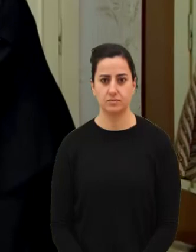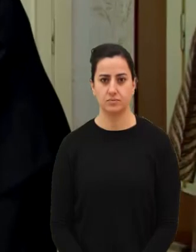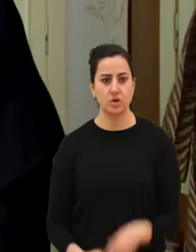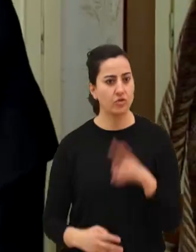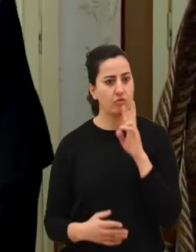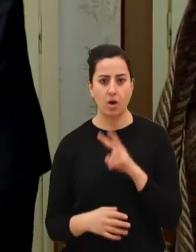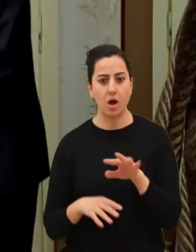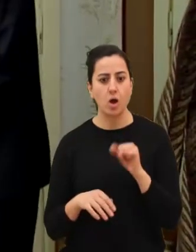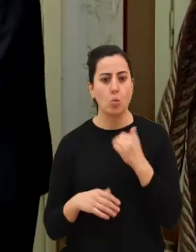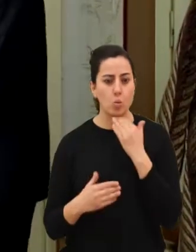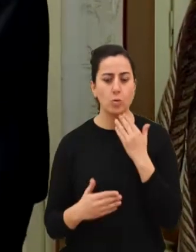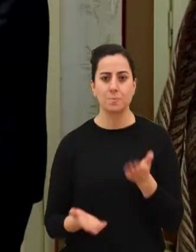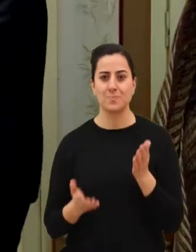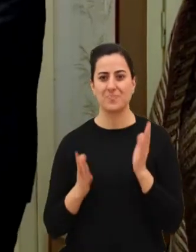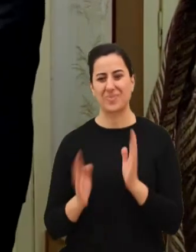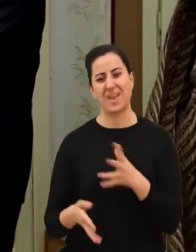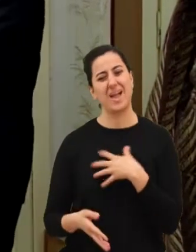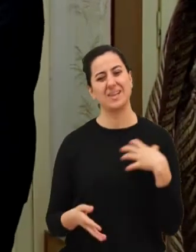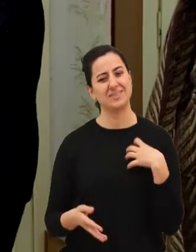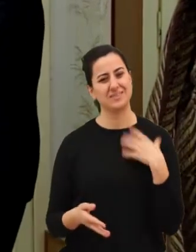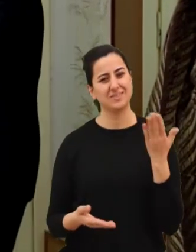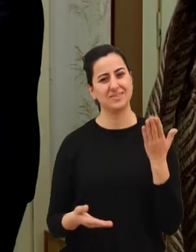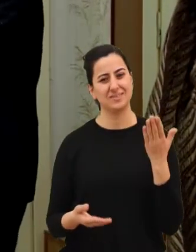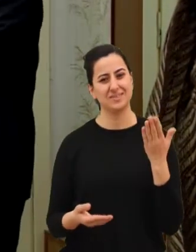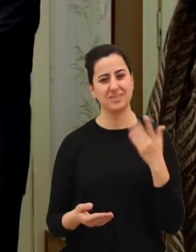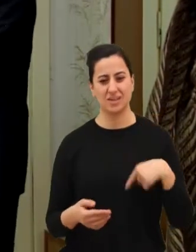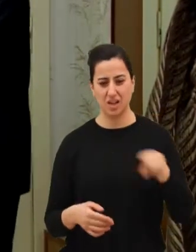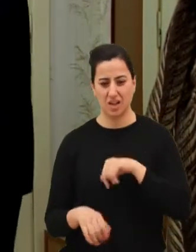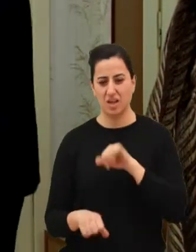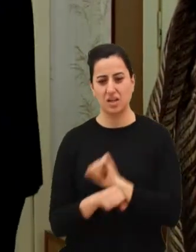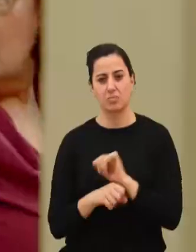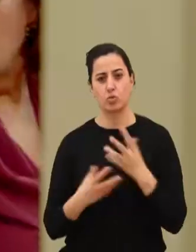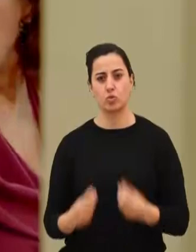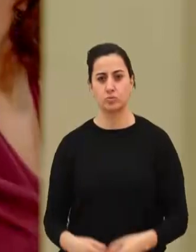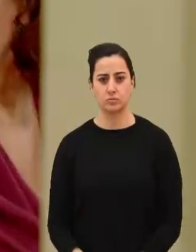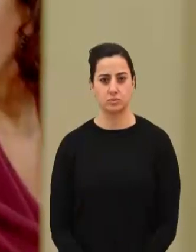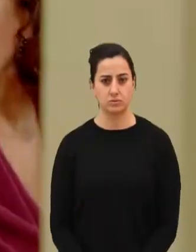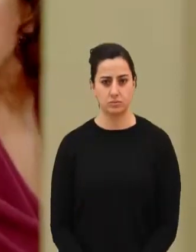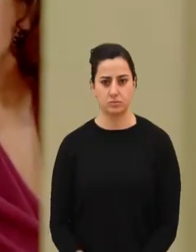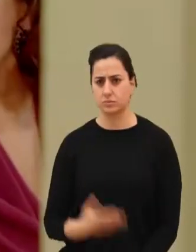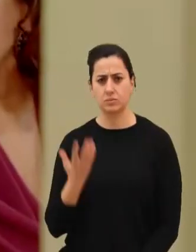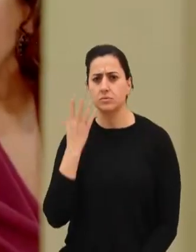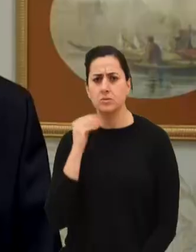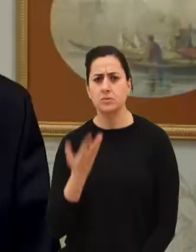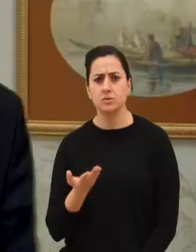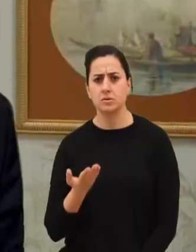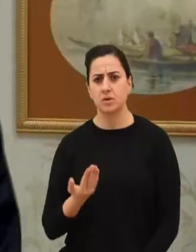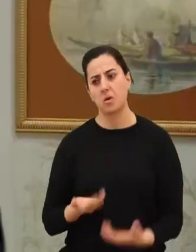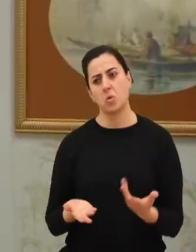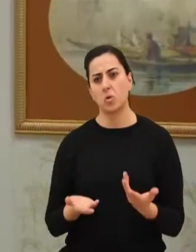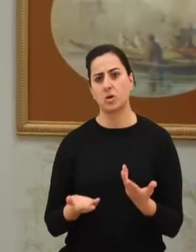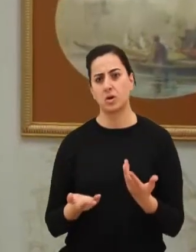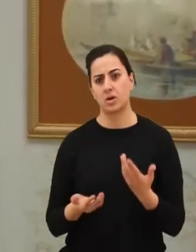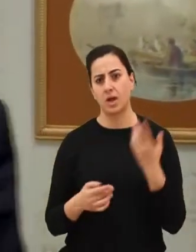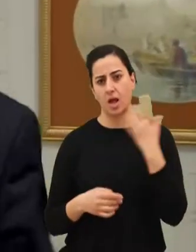Vallahi açılmıyor. Ah anne ah, yoksa biz içeri mi kilitledi annem? Aa, nasıl yani?